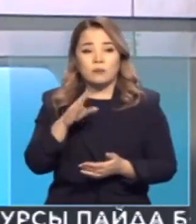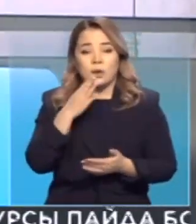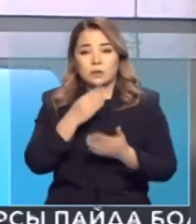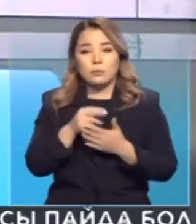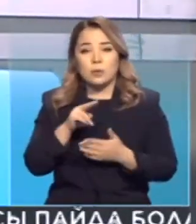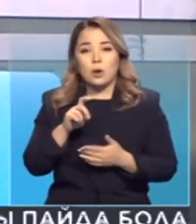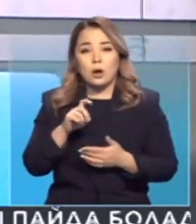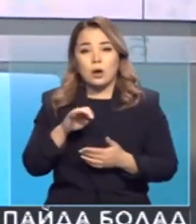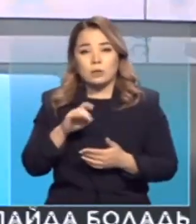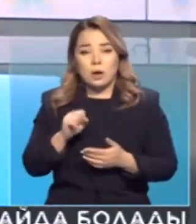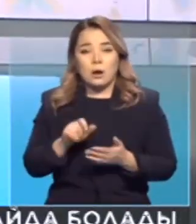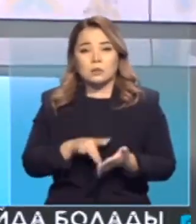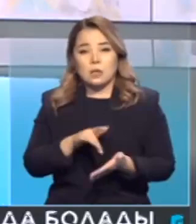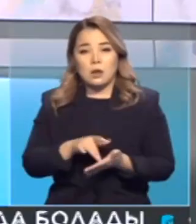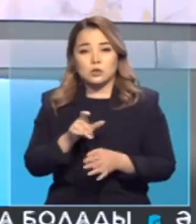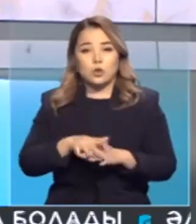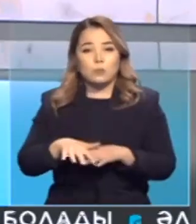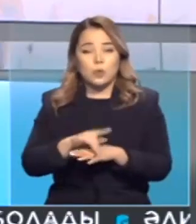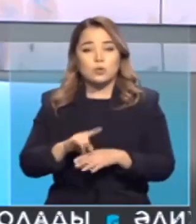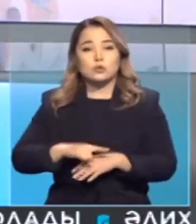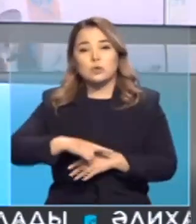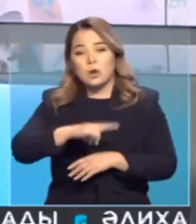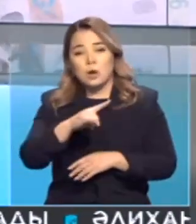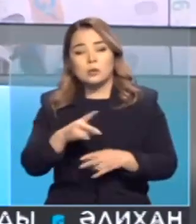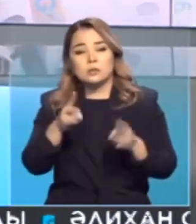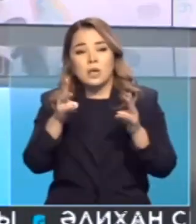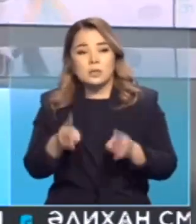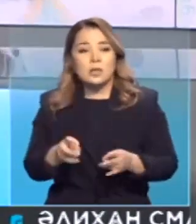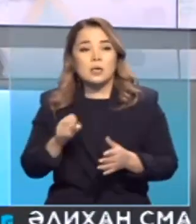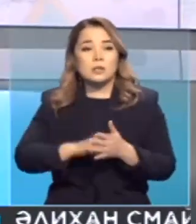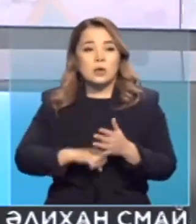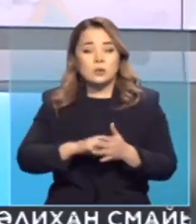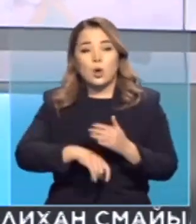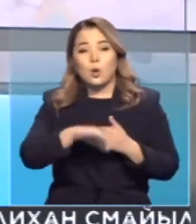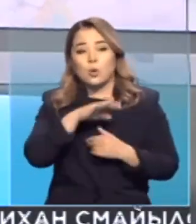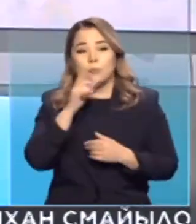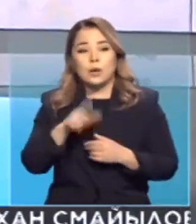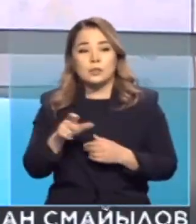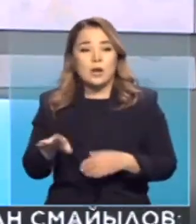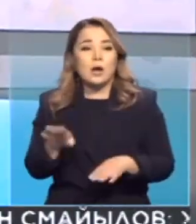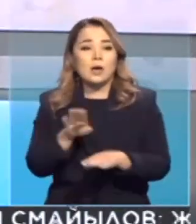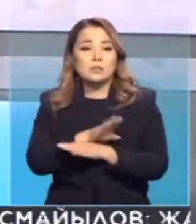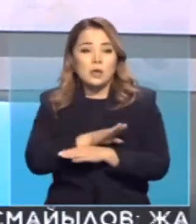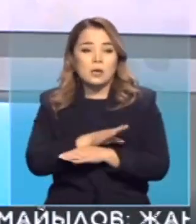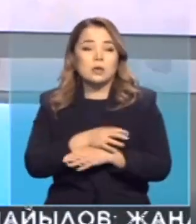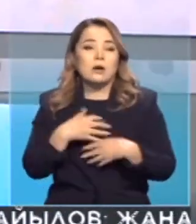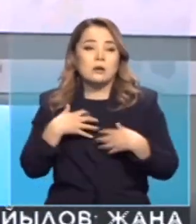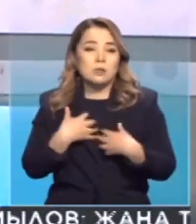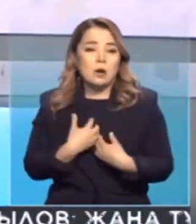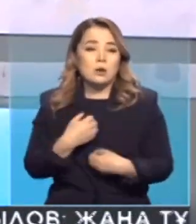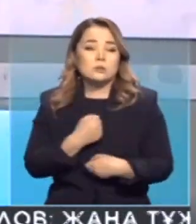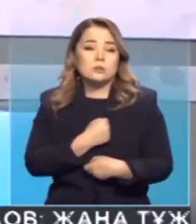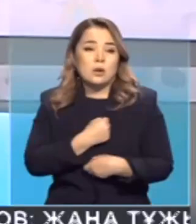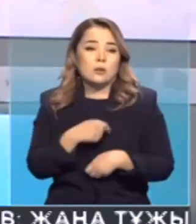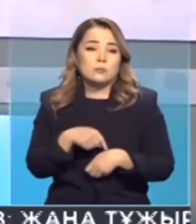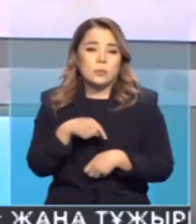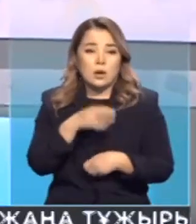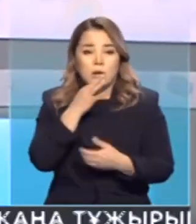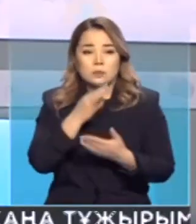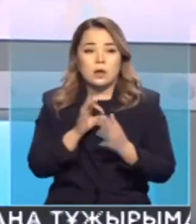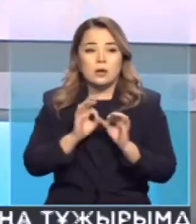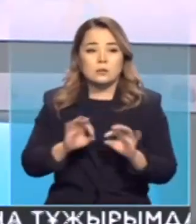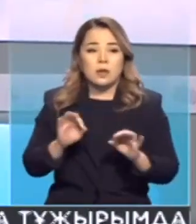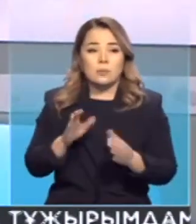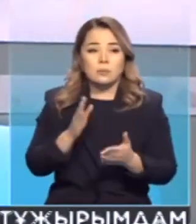Пхара қаласының маңында жолаушылар ұшағының апатқа ұшырауы салдарынан көп деген адамның қаза тапқаны туралы қайғылы хабарды күйзеліспен